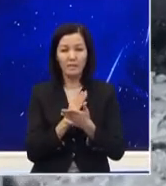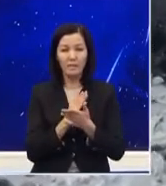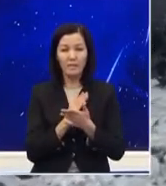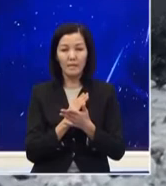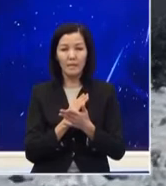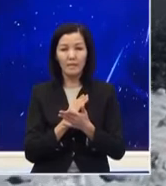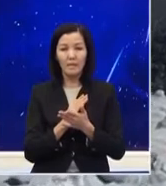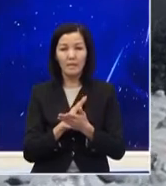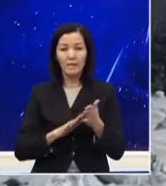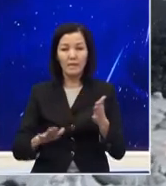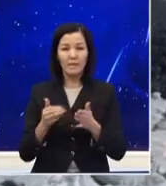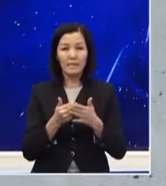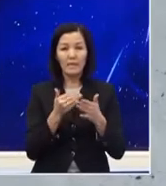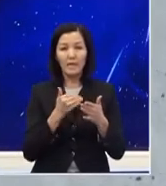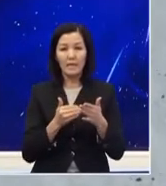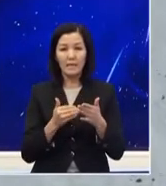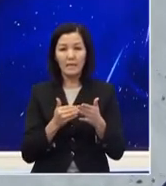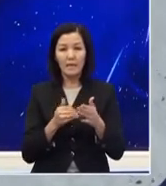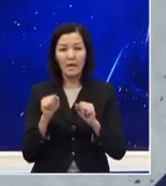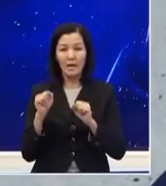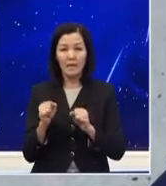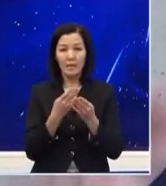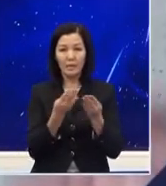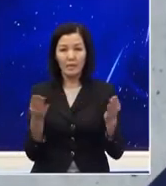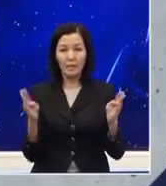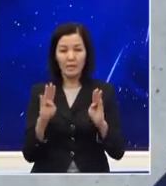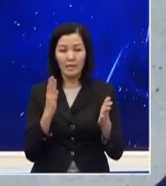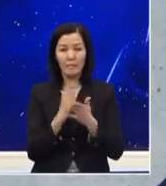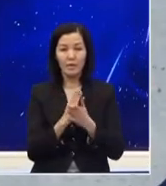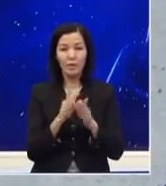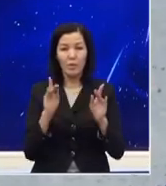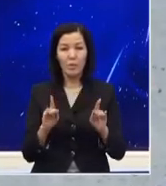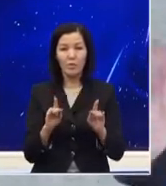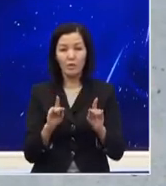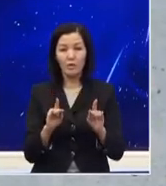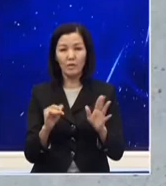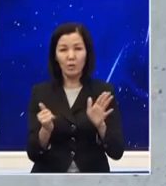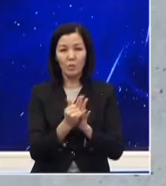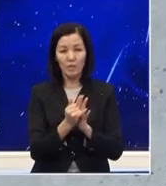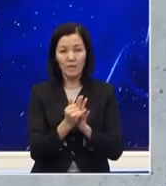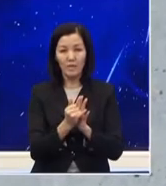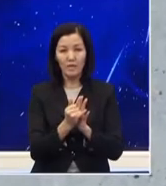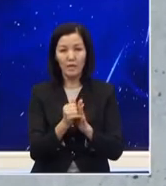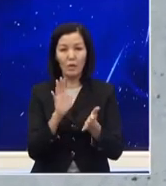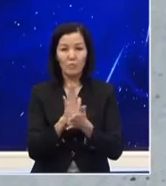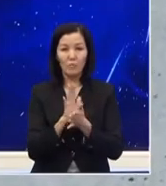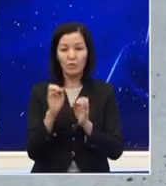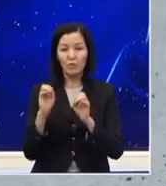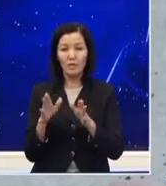бәріне палисадник ограждениелерін қойып шықтық. Орындықтар жаңадан урна мусор